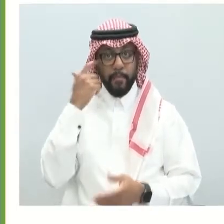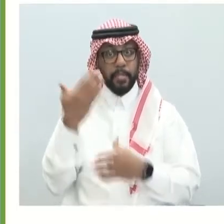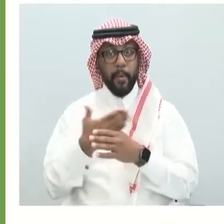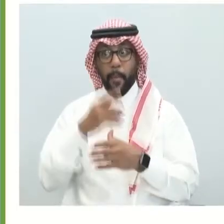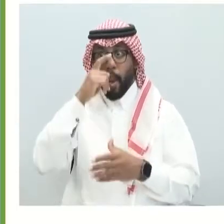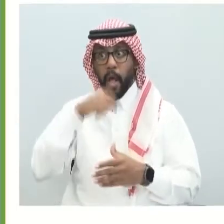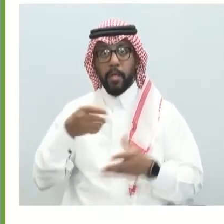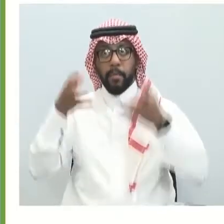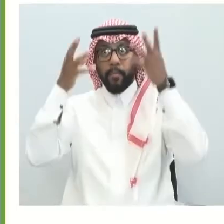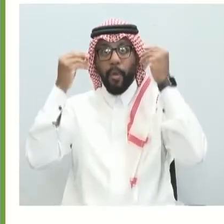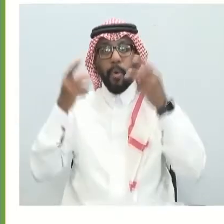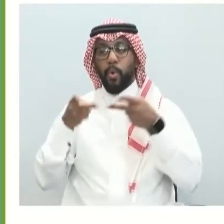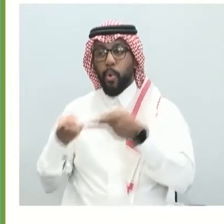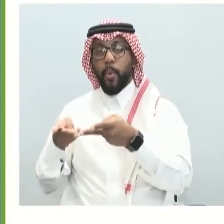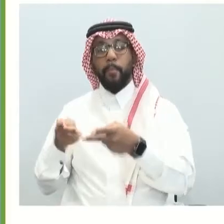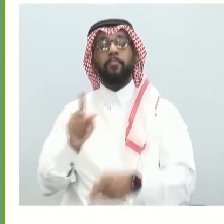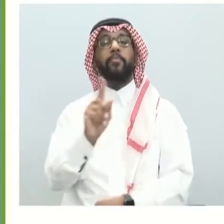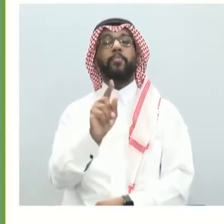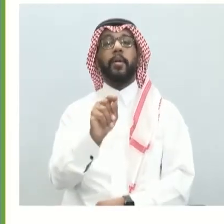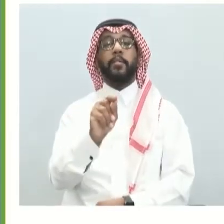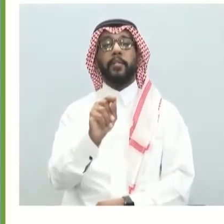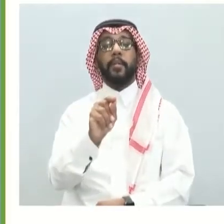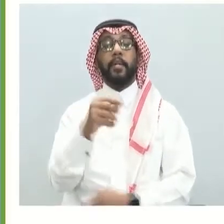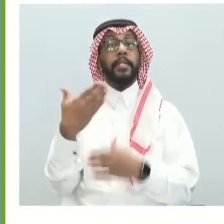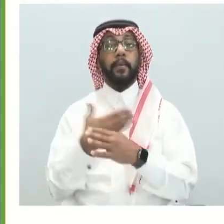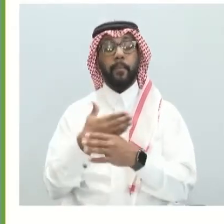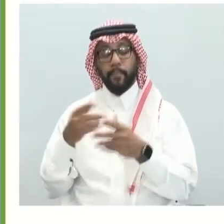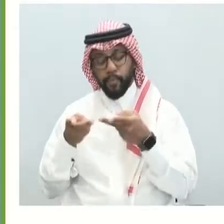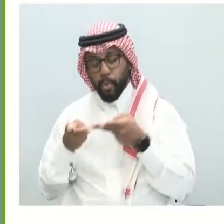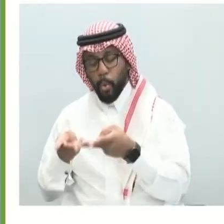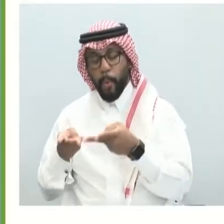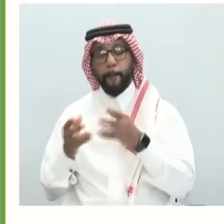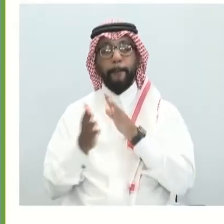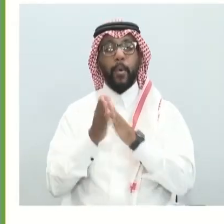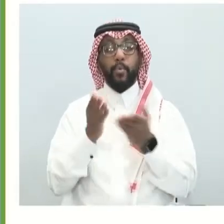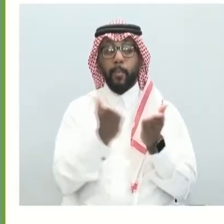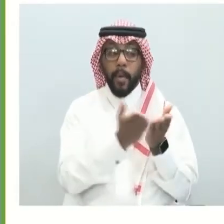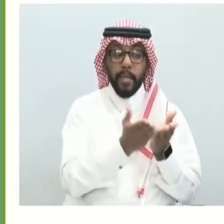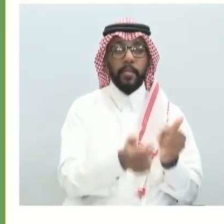الانتباه مما يؤثر في ادائه بالمدرسه